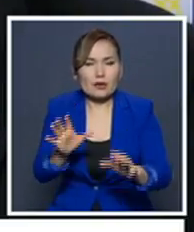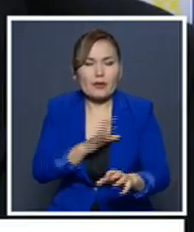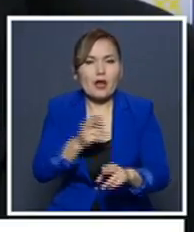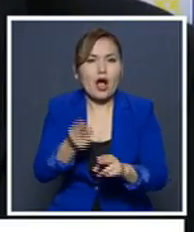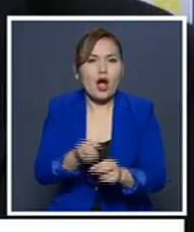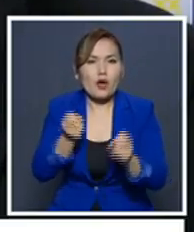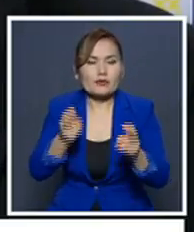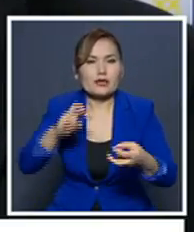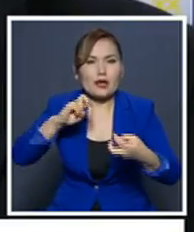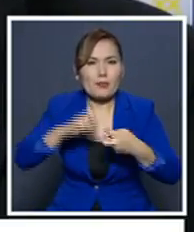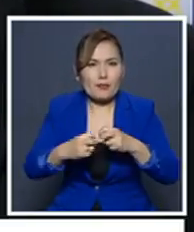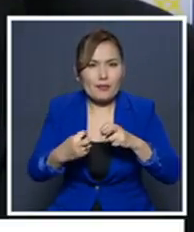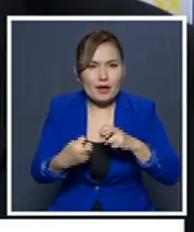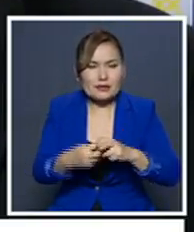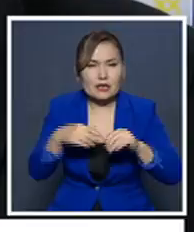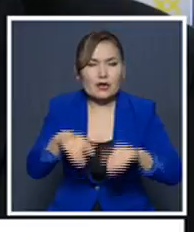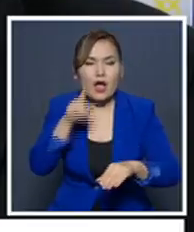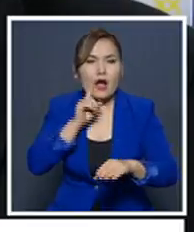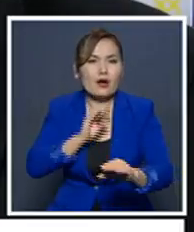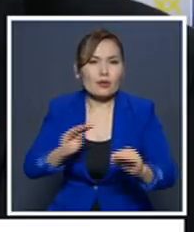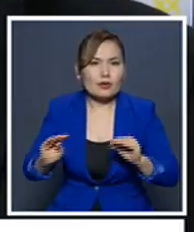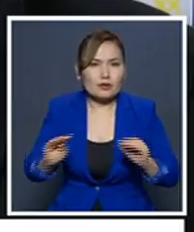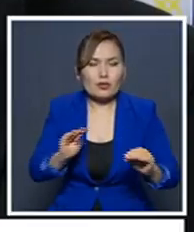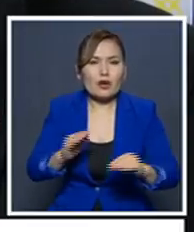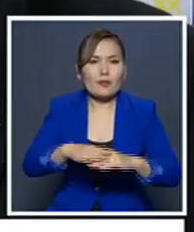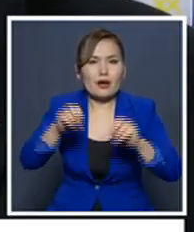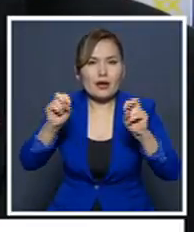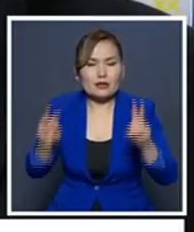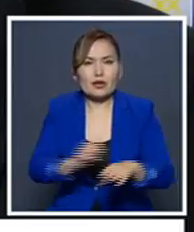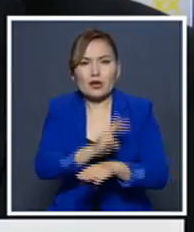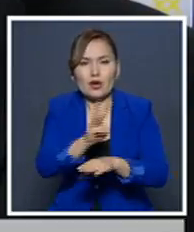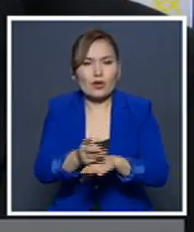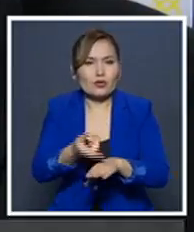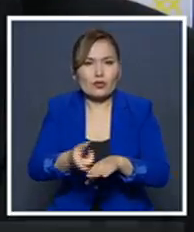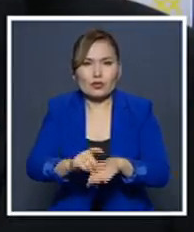мәселесі, инженерлік инфрақұрылым қадірмен қамтамасыз ету өте жоғары деңгейде.